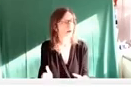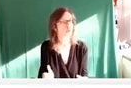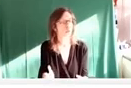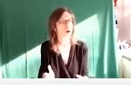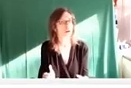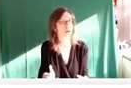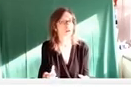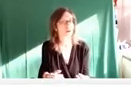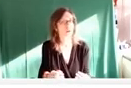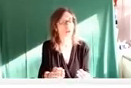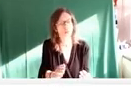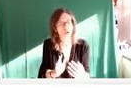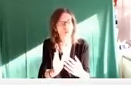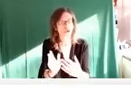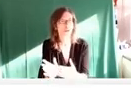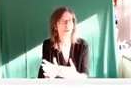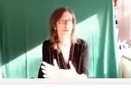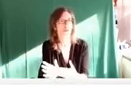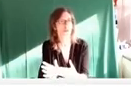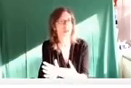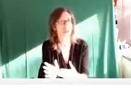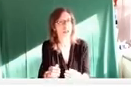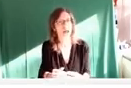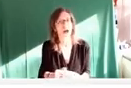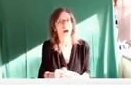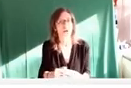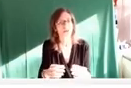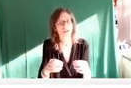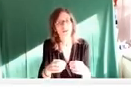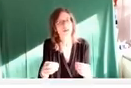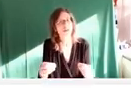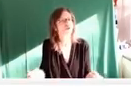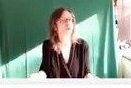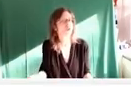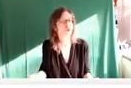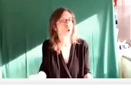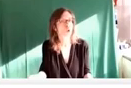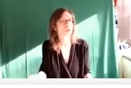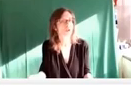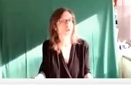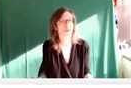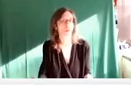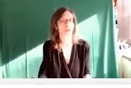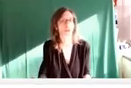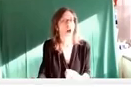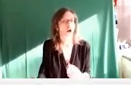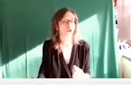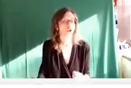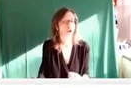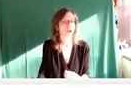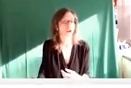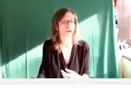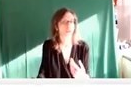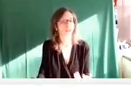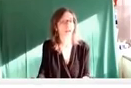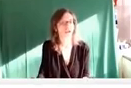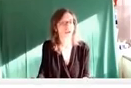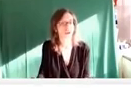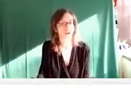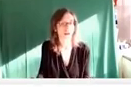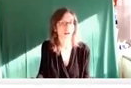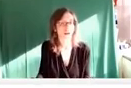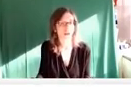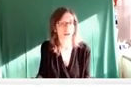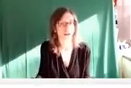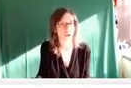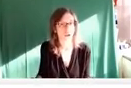pas blanc ou noir, dans le fond. C'est comme un objectif à viser, mais ça se situe plus sur un continuum. T'sais. Un chercheur qui a une publication,